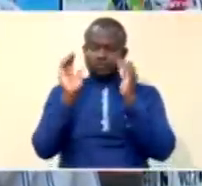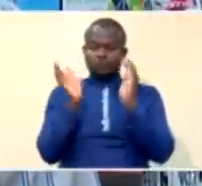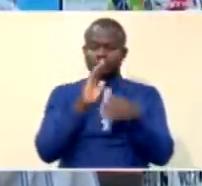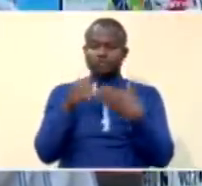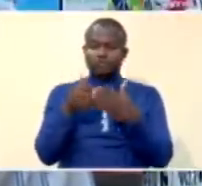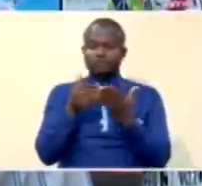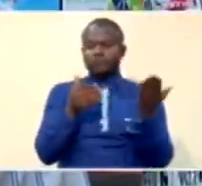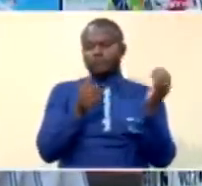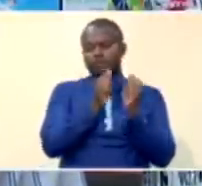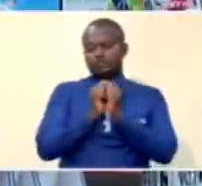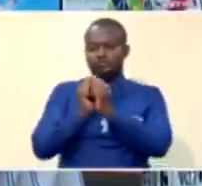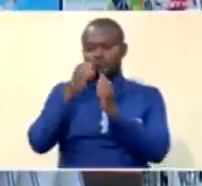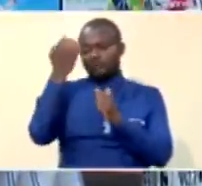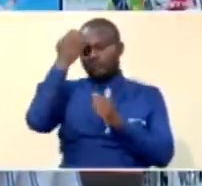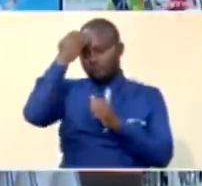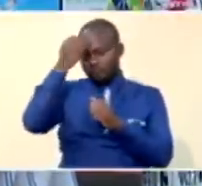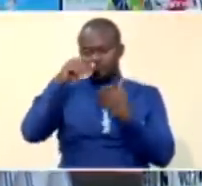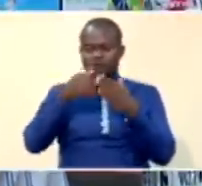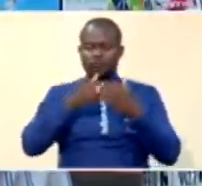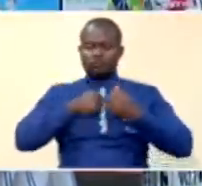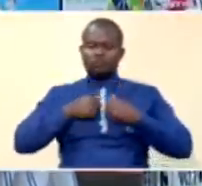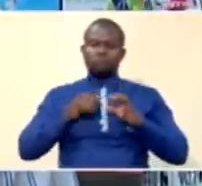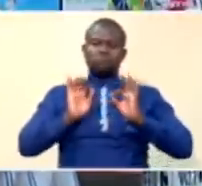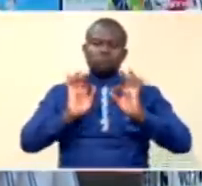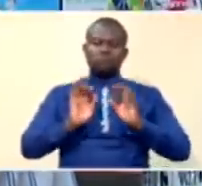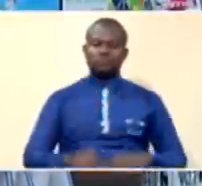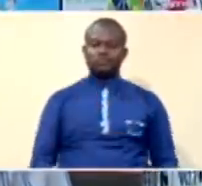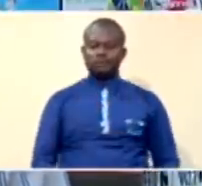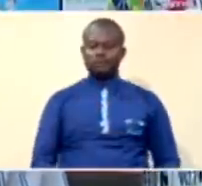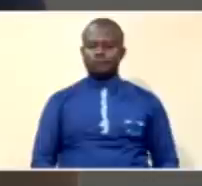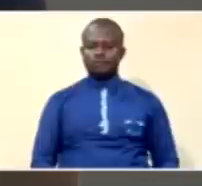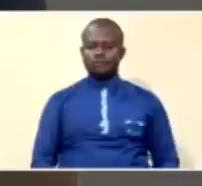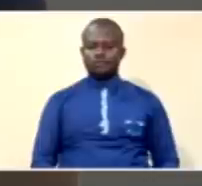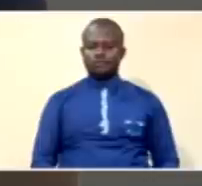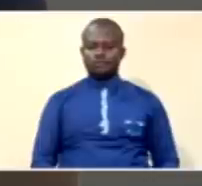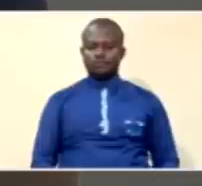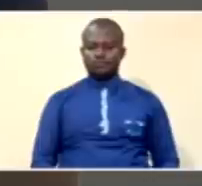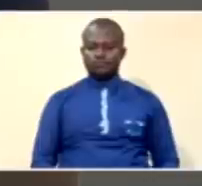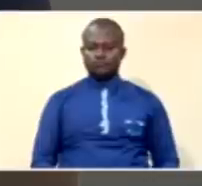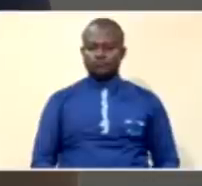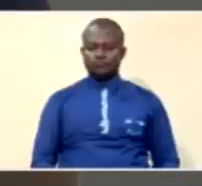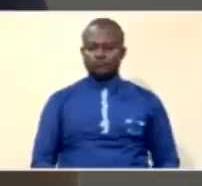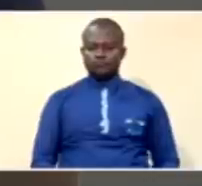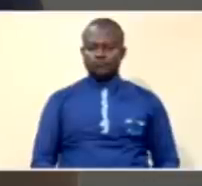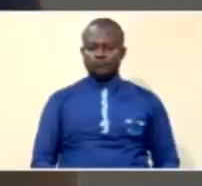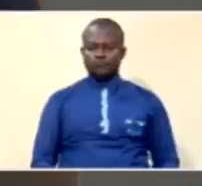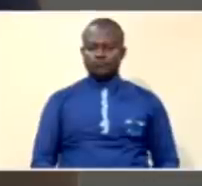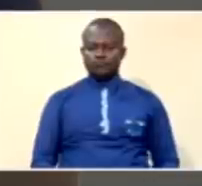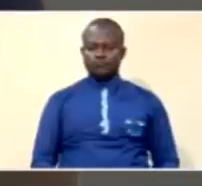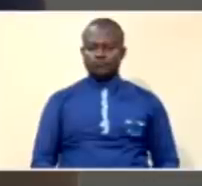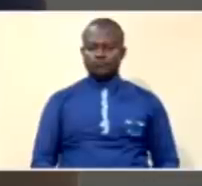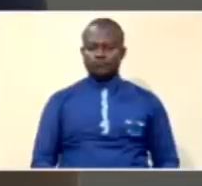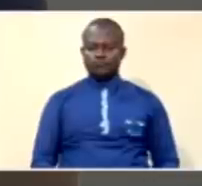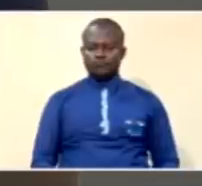ugereranyije n'umugabane w'Uburayi. U Rwanda ni heza. Rwanda is better. So you can travel